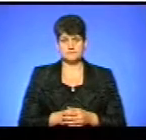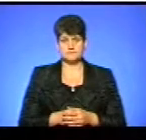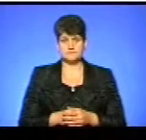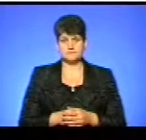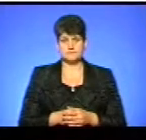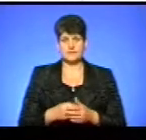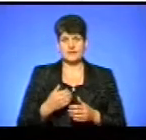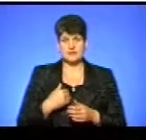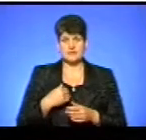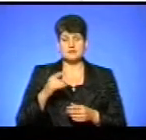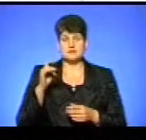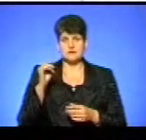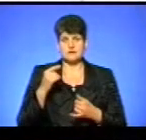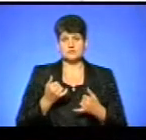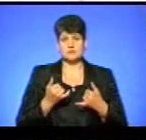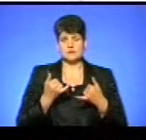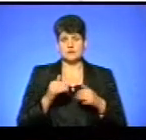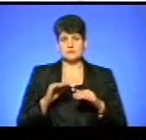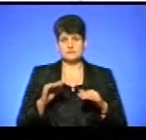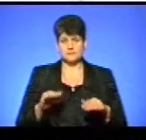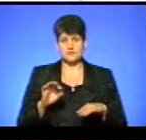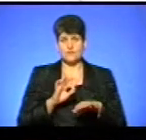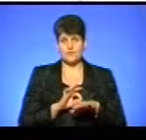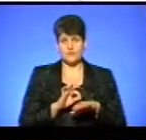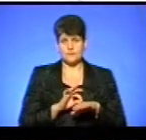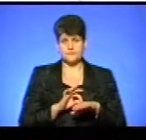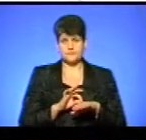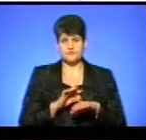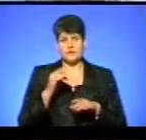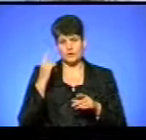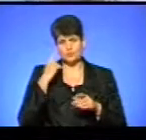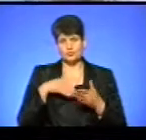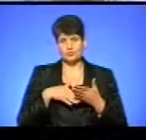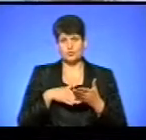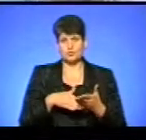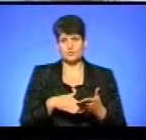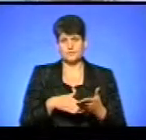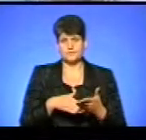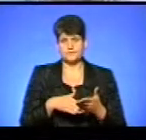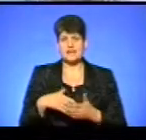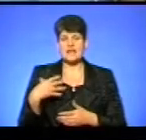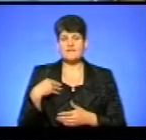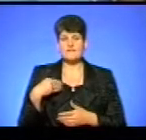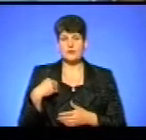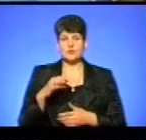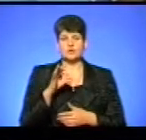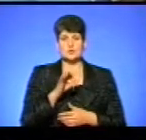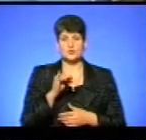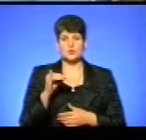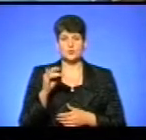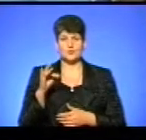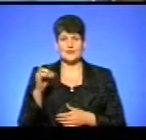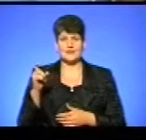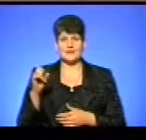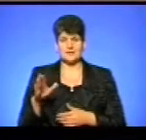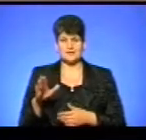Я знаю, що на дітям має бути так, хворі, може, думаю, допомогти. Львів'янин Олександр Юр'єв кров